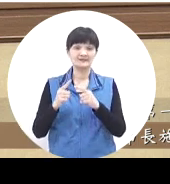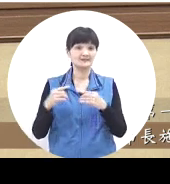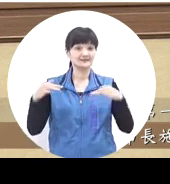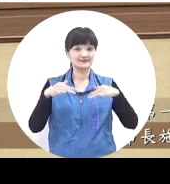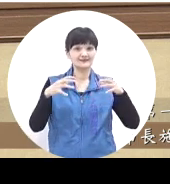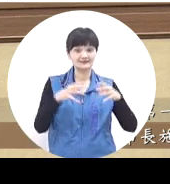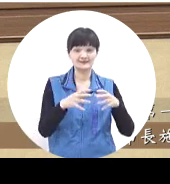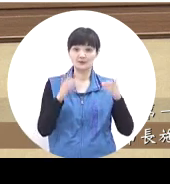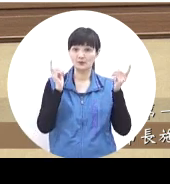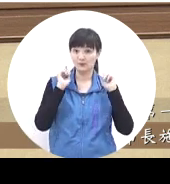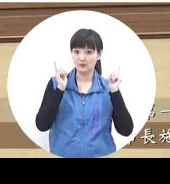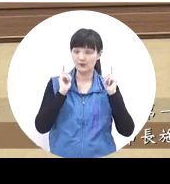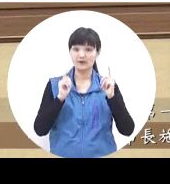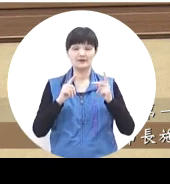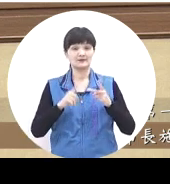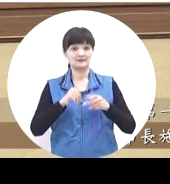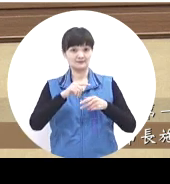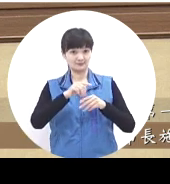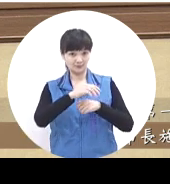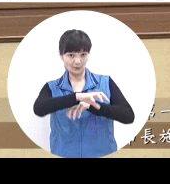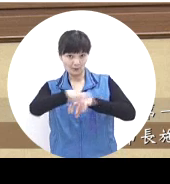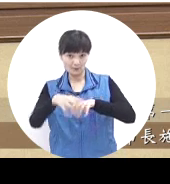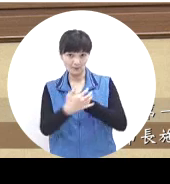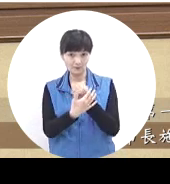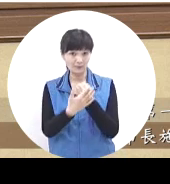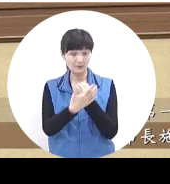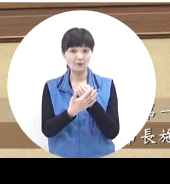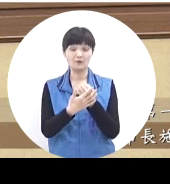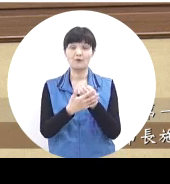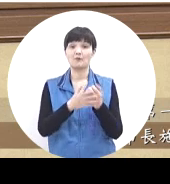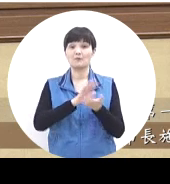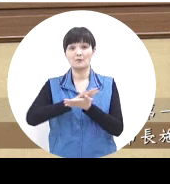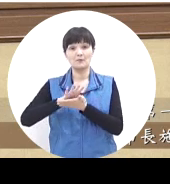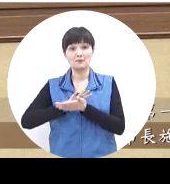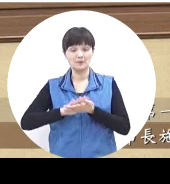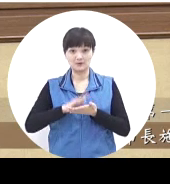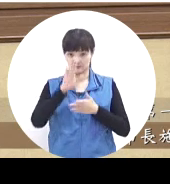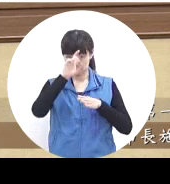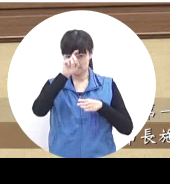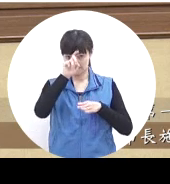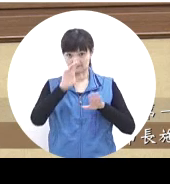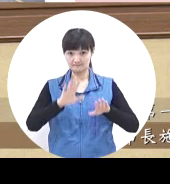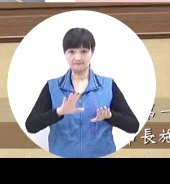三大的面向，希望能够在明年能够顺利完成。